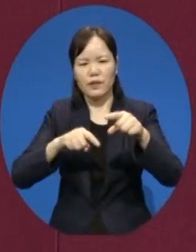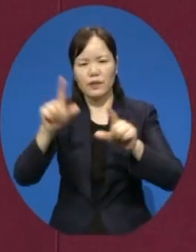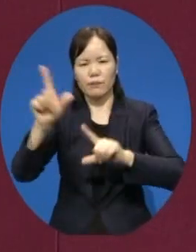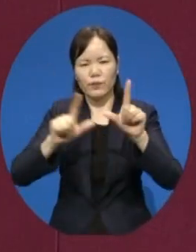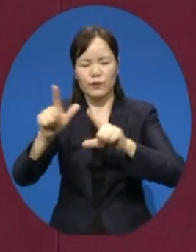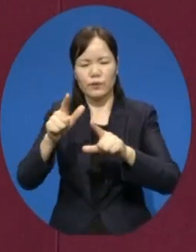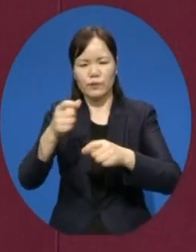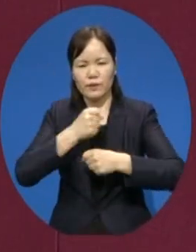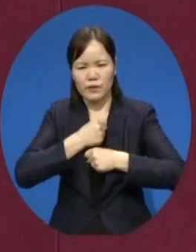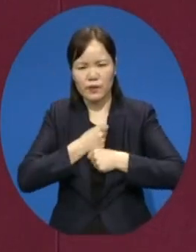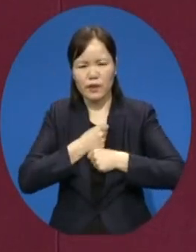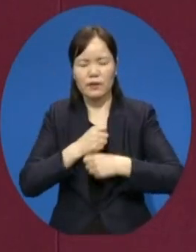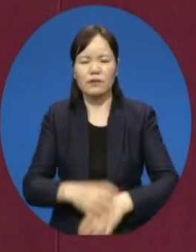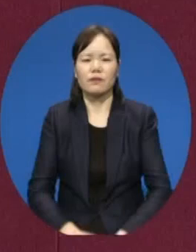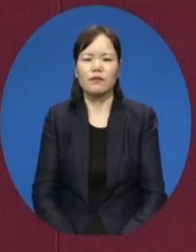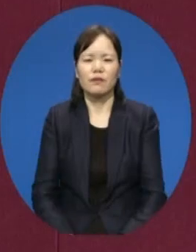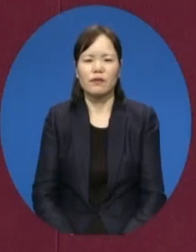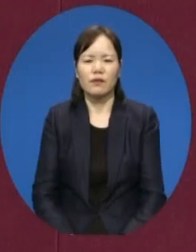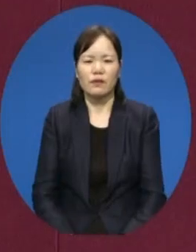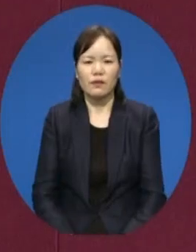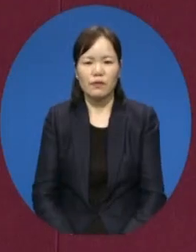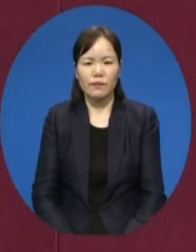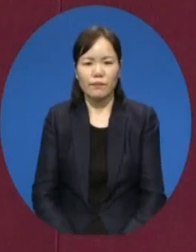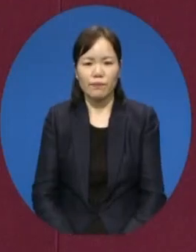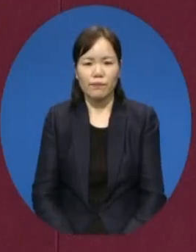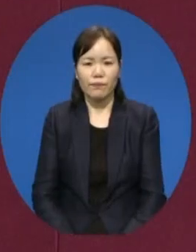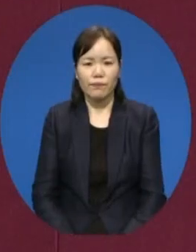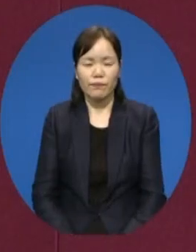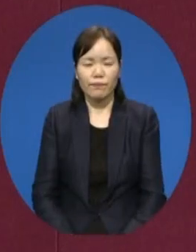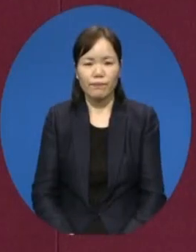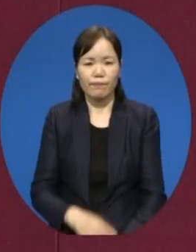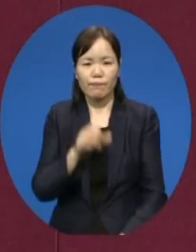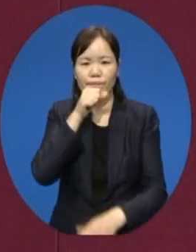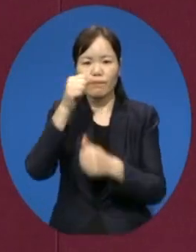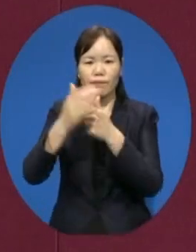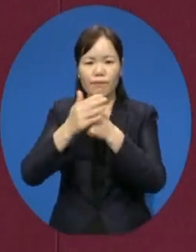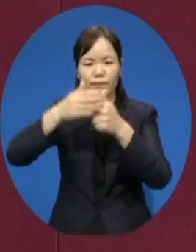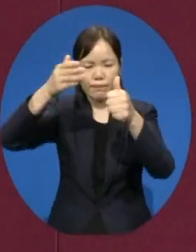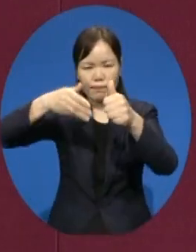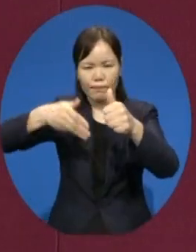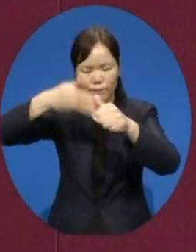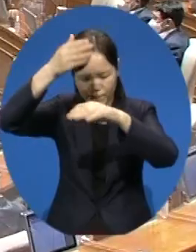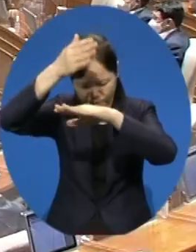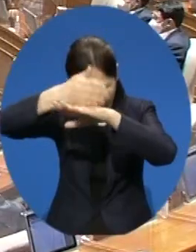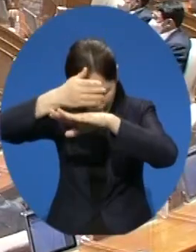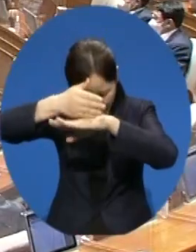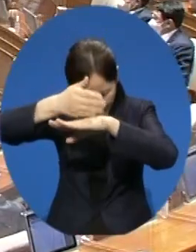지켜봐주시고 성례하시기를 부탁드립니다. 감사합니다.